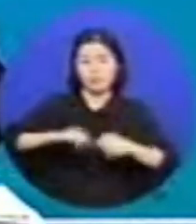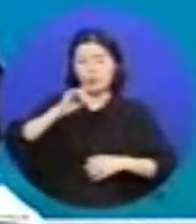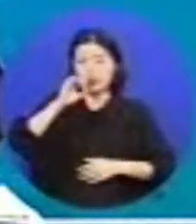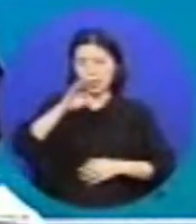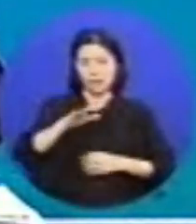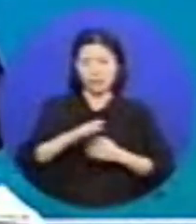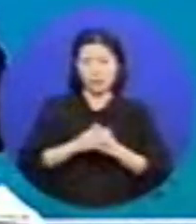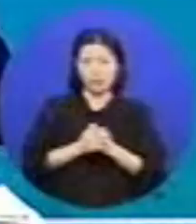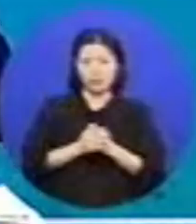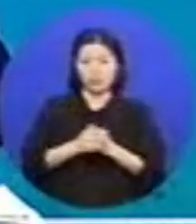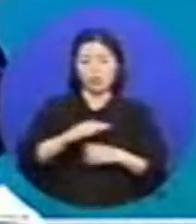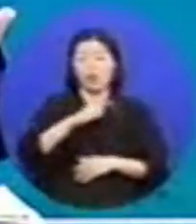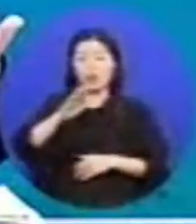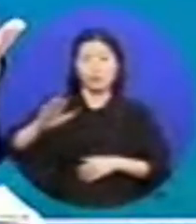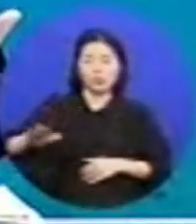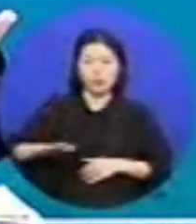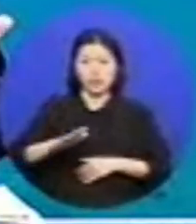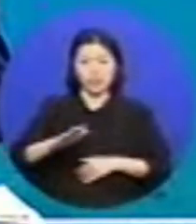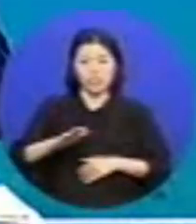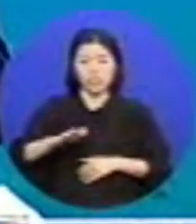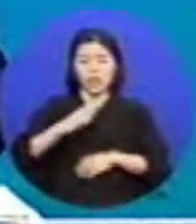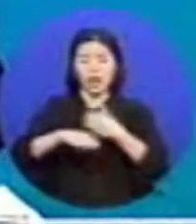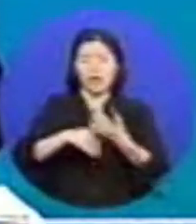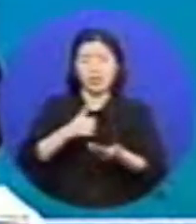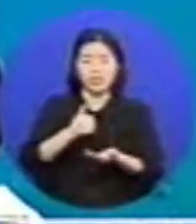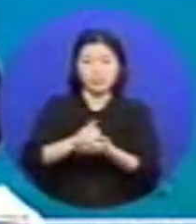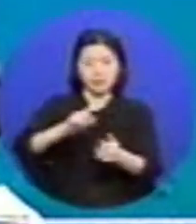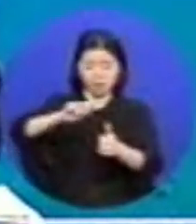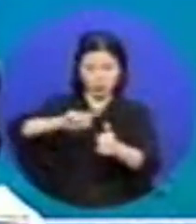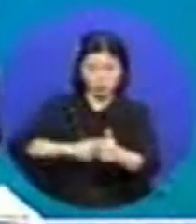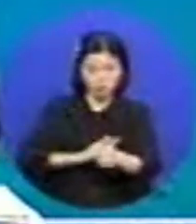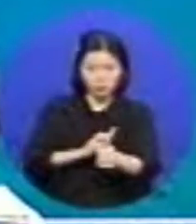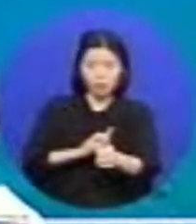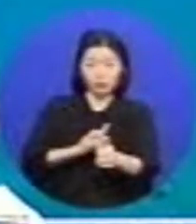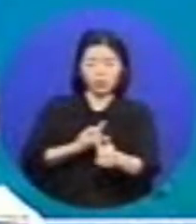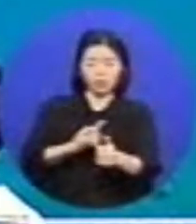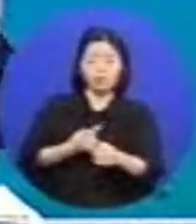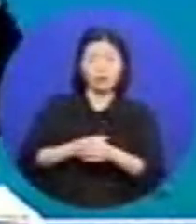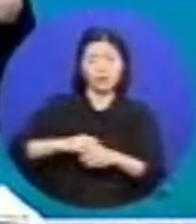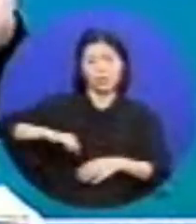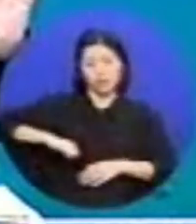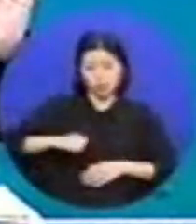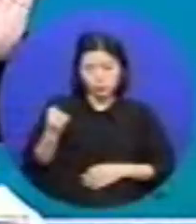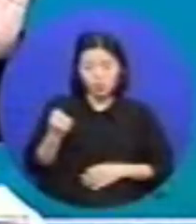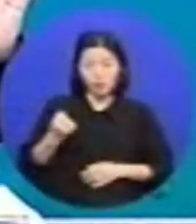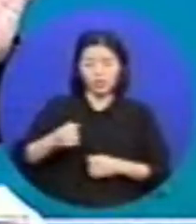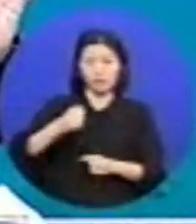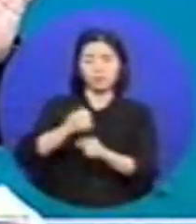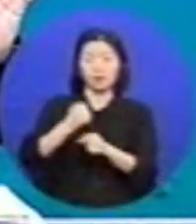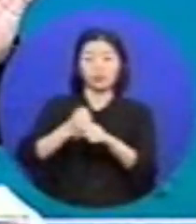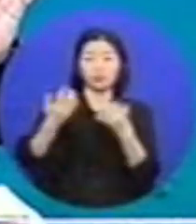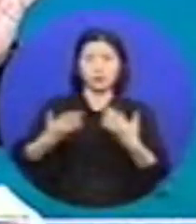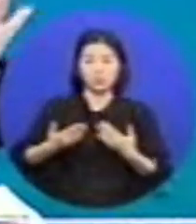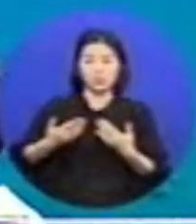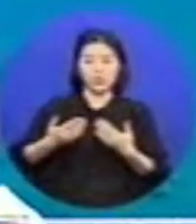우리에게 우리 스스로가 하나님께 순종해 오기를 주님이 원하시지 절대로 강제하지